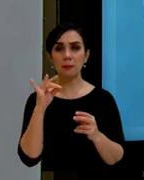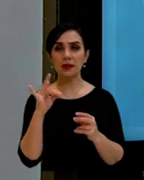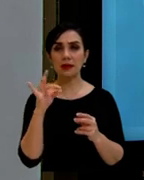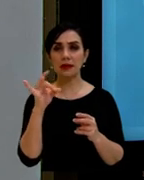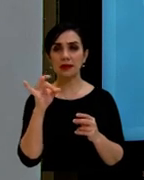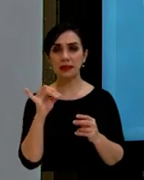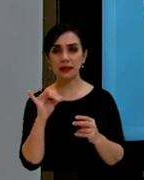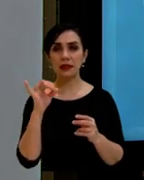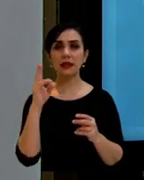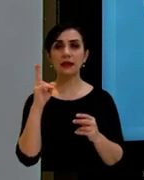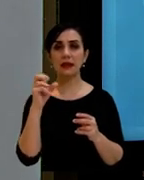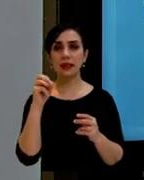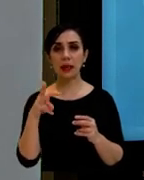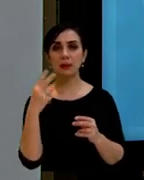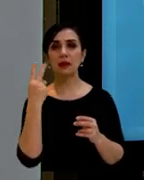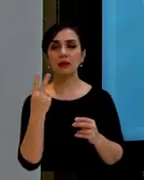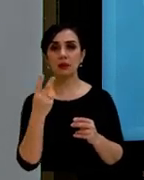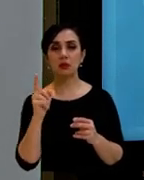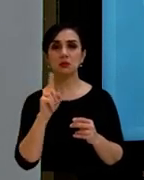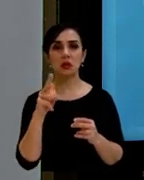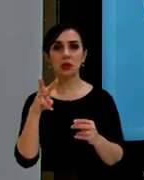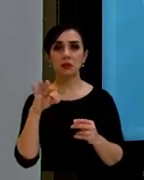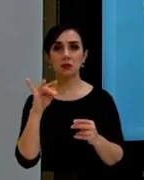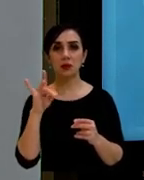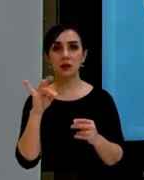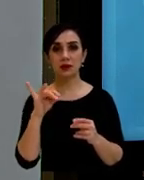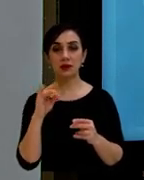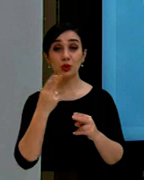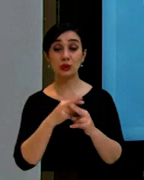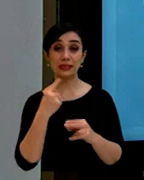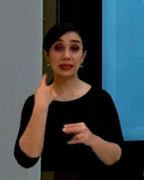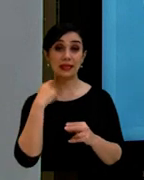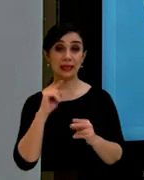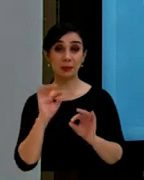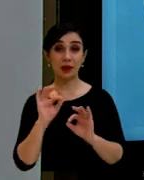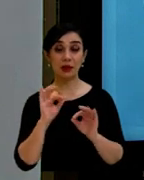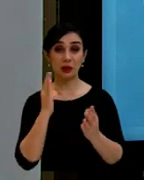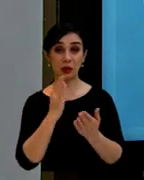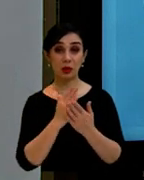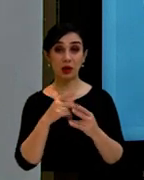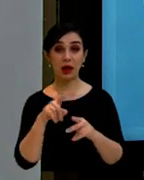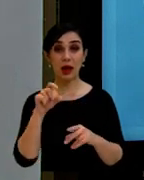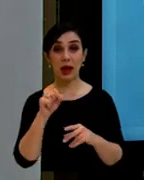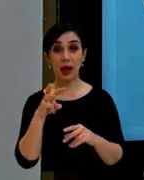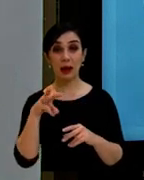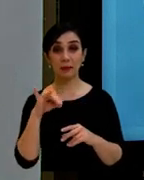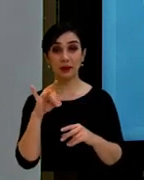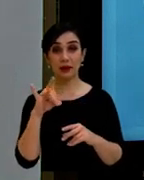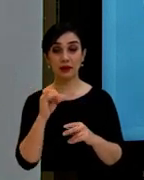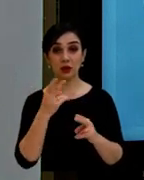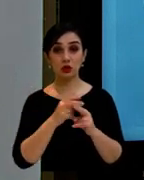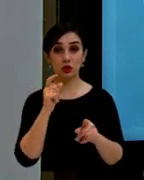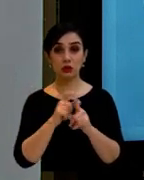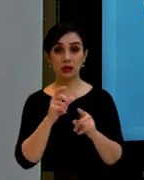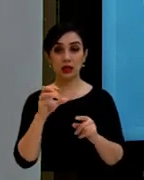2. Miri bu qiymat o'lchovi amiri so'zining qisqarishidan paydo